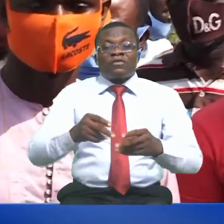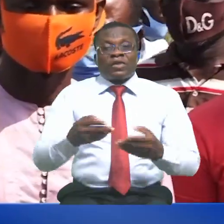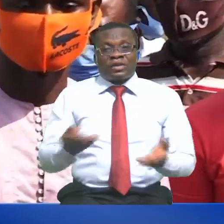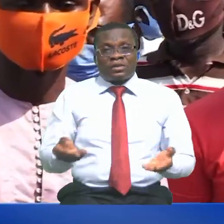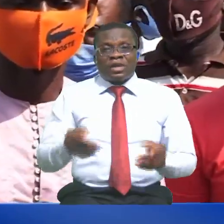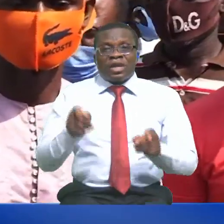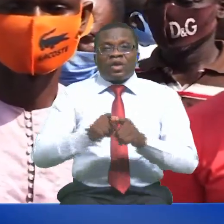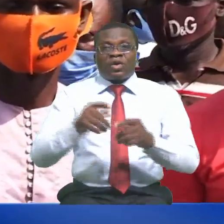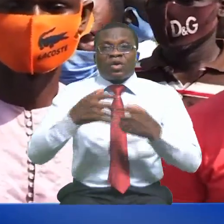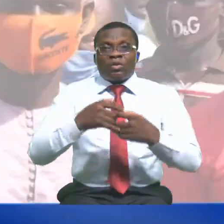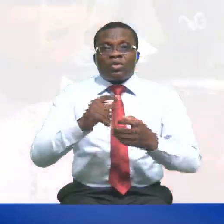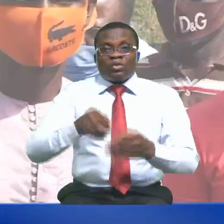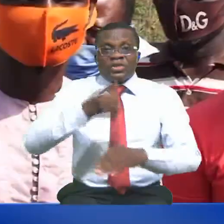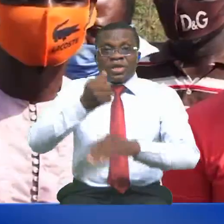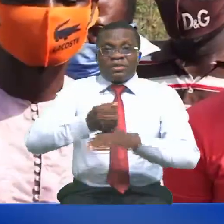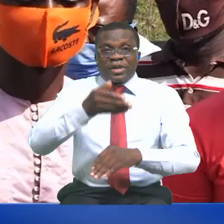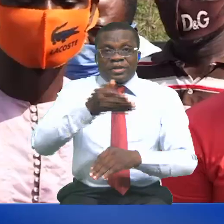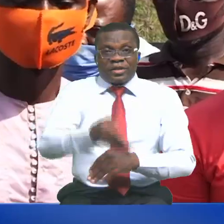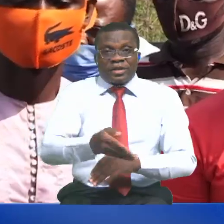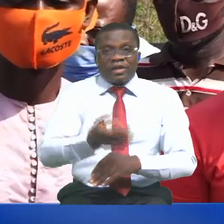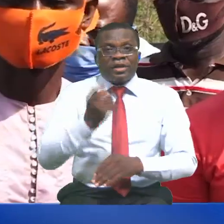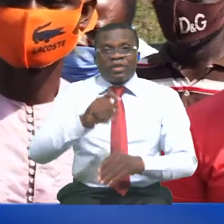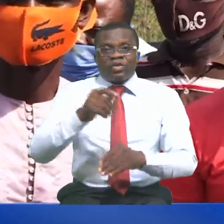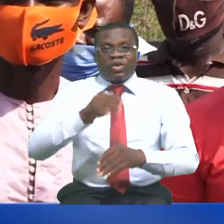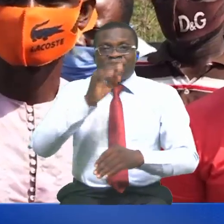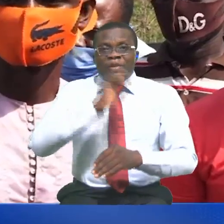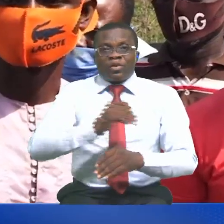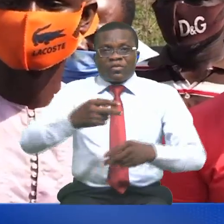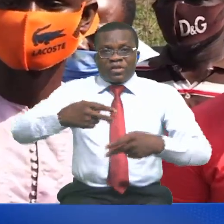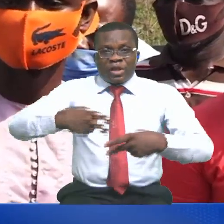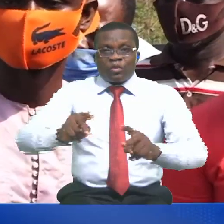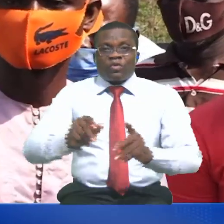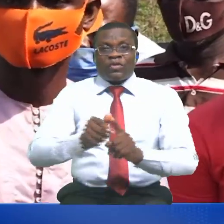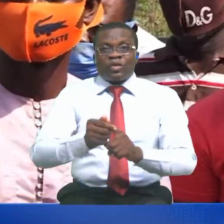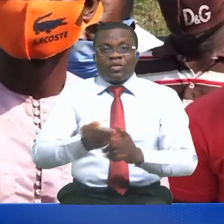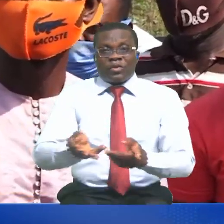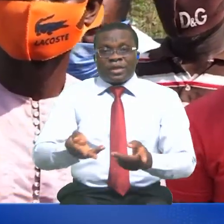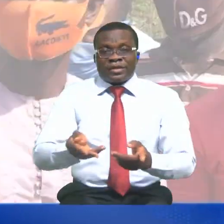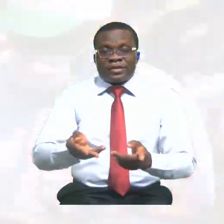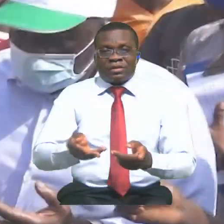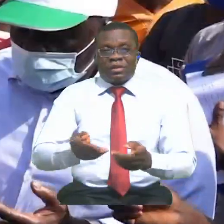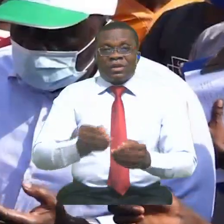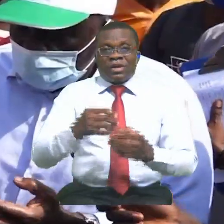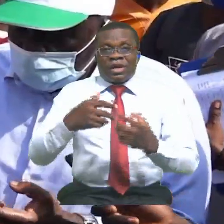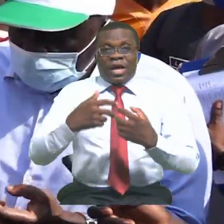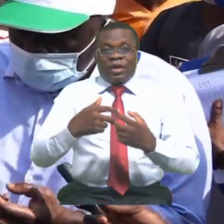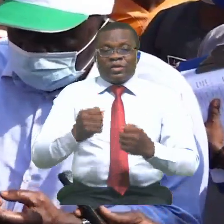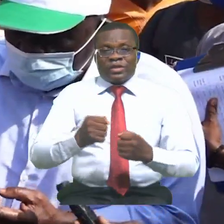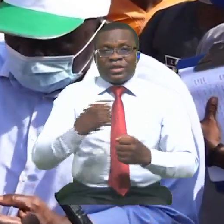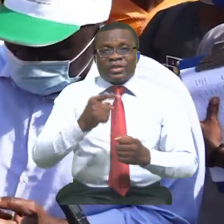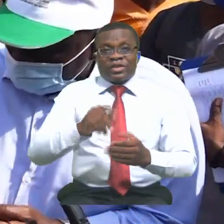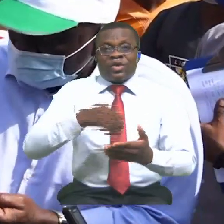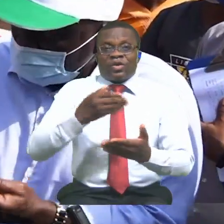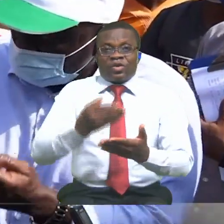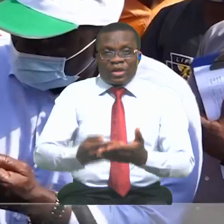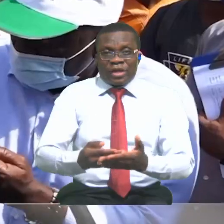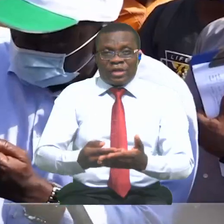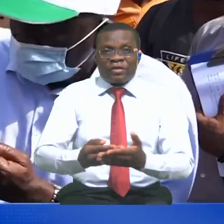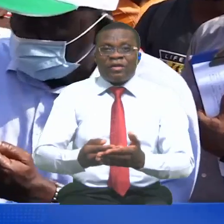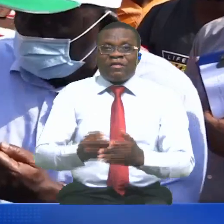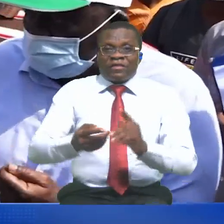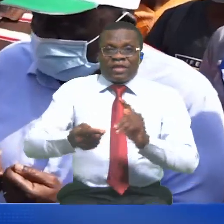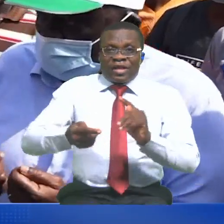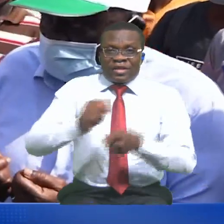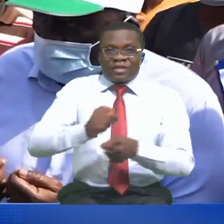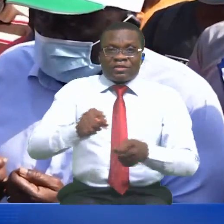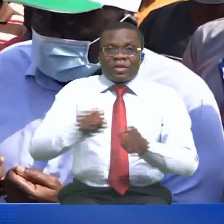comme l'usine est implantée là, nous, on va profiter pour vendre notre maïs à l'usine. Si on arrive à transformer, comme